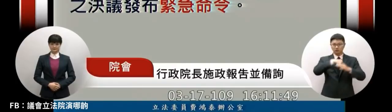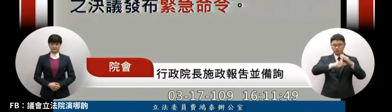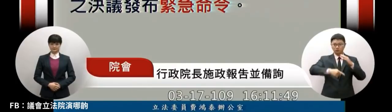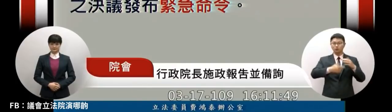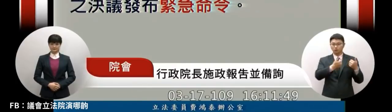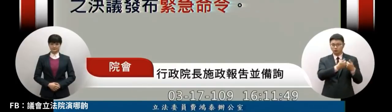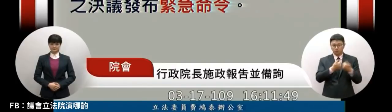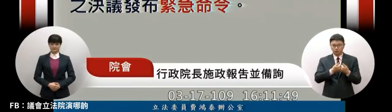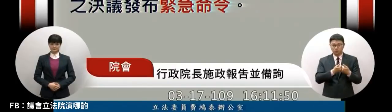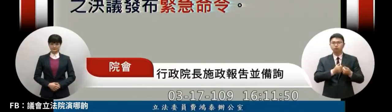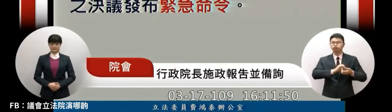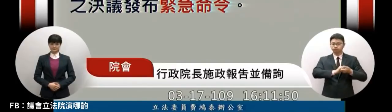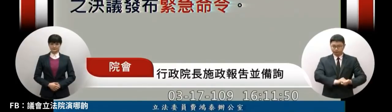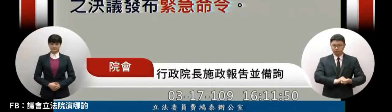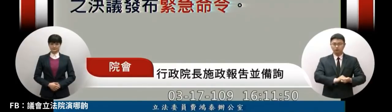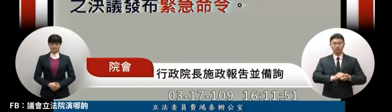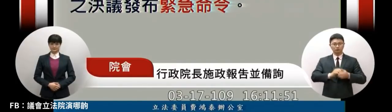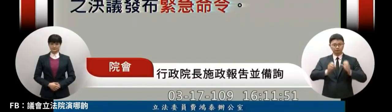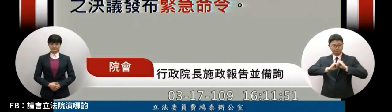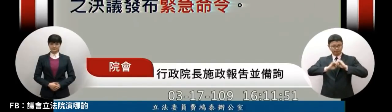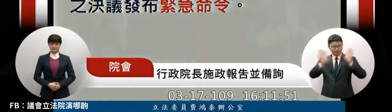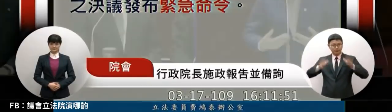这个是这个也是今天啊，其实今天的联合晚报写的非常的好，但它的第3版几乎用全版告诉你法源是什么。这个法源就是引用宪法的征修条文的第2条第3项的规定。当国家有碰到紧急状况的时候，当然总统有权得经行政院院会。